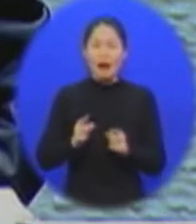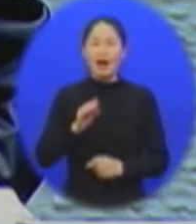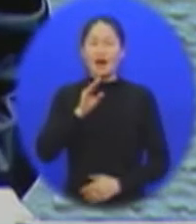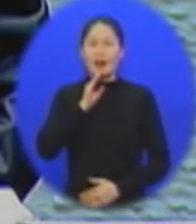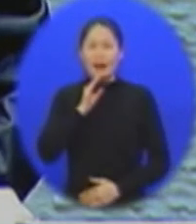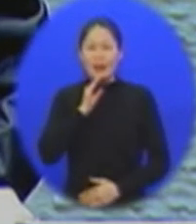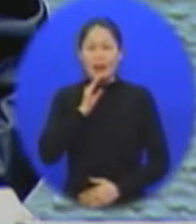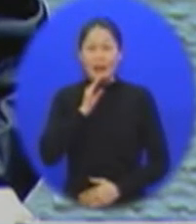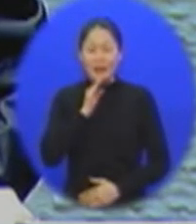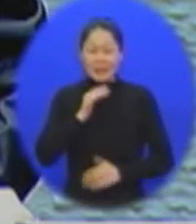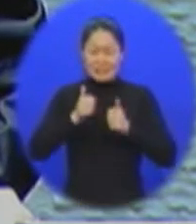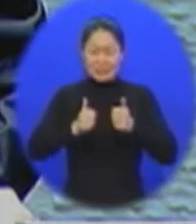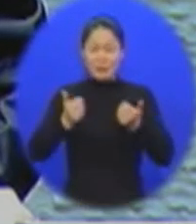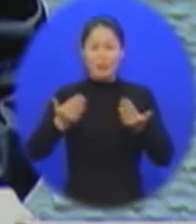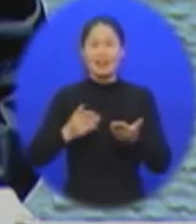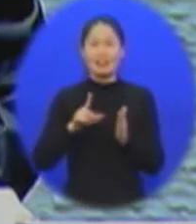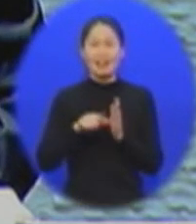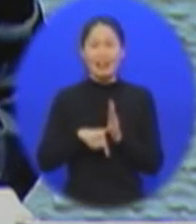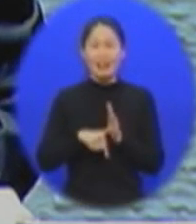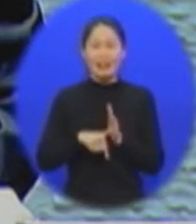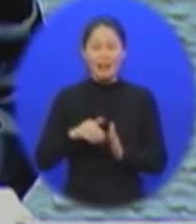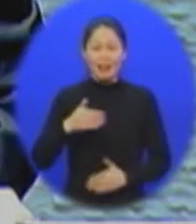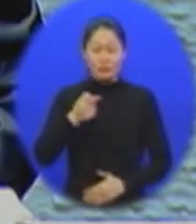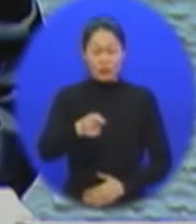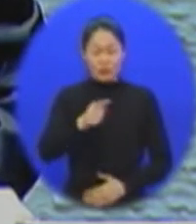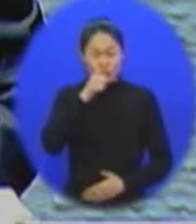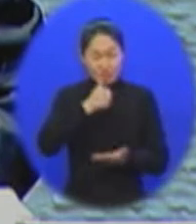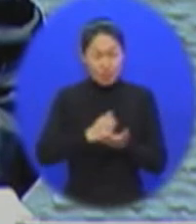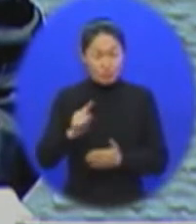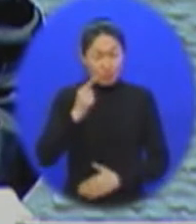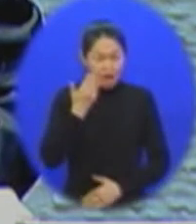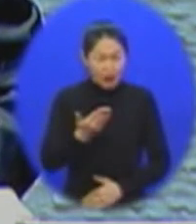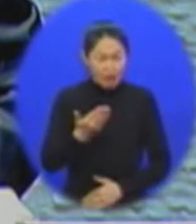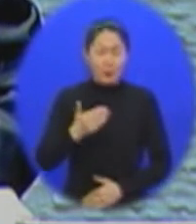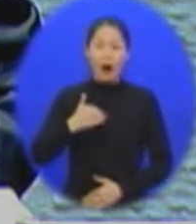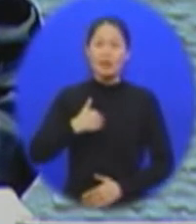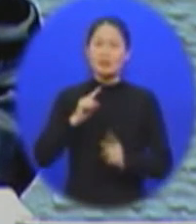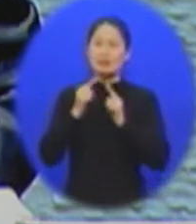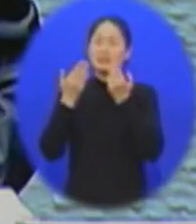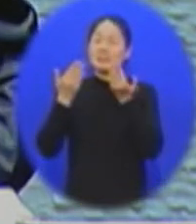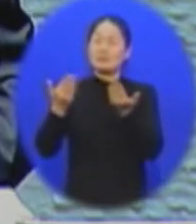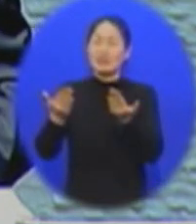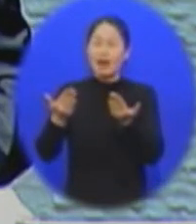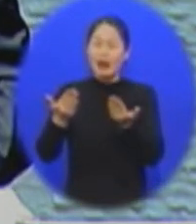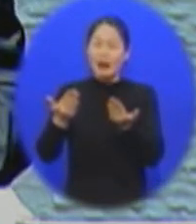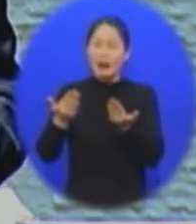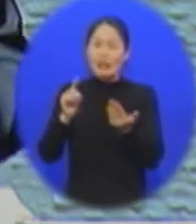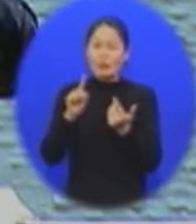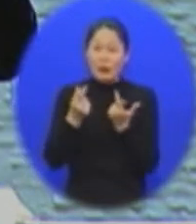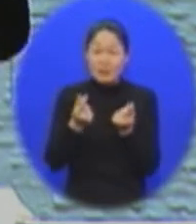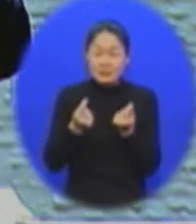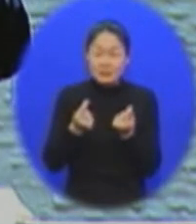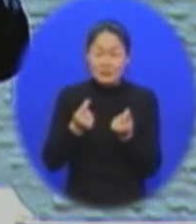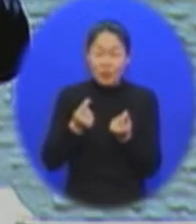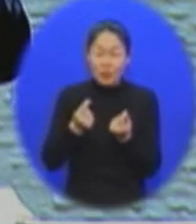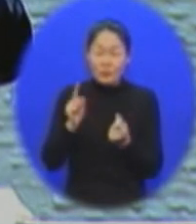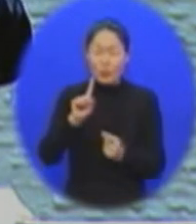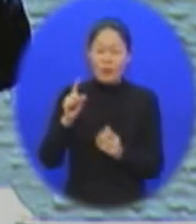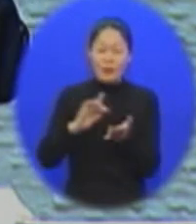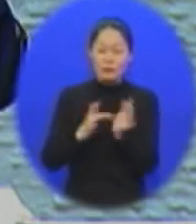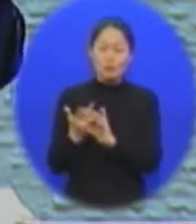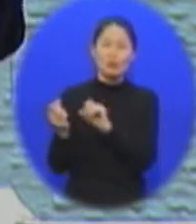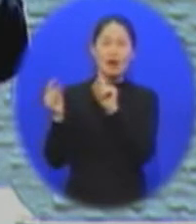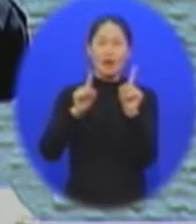이게 재판 받을 때 내 죄가 뭐냐 어제가 말씀드리지요 그러면서 예수님은 부활 하셨고